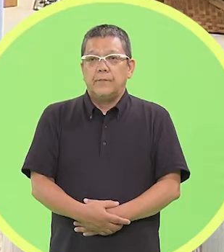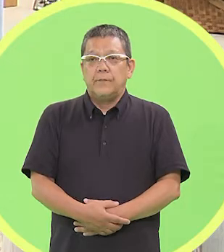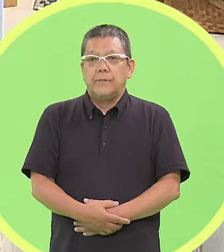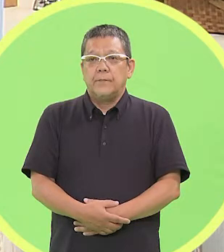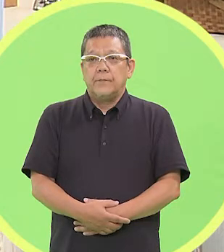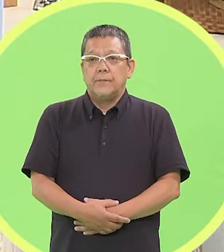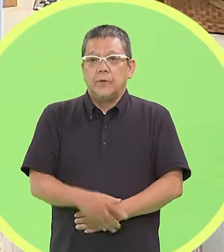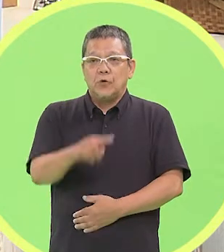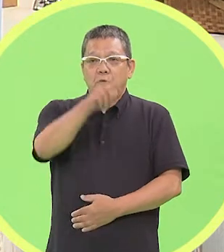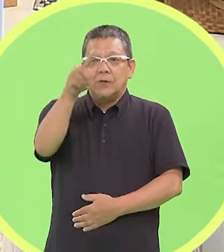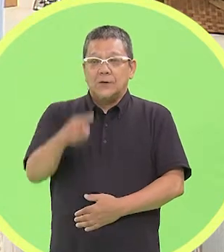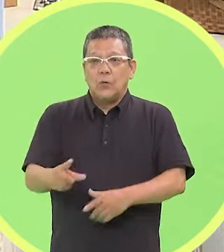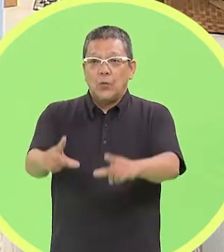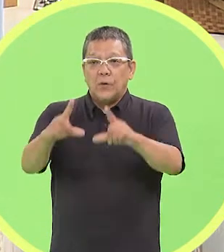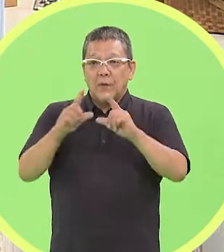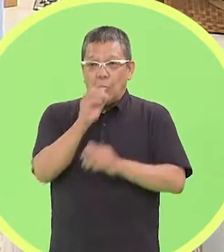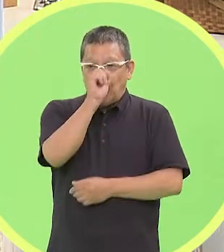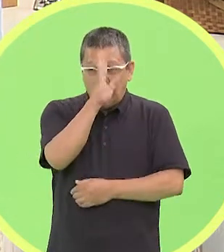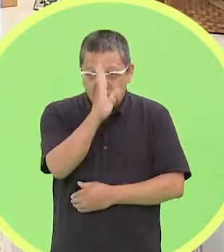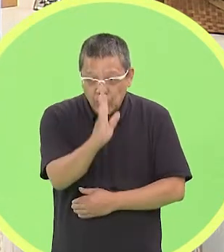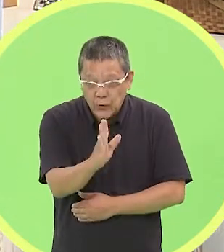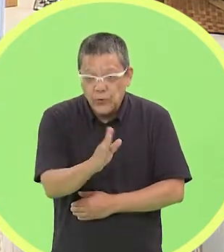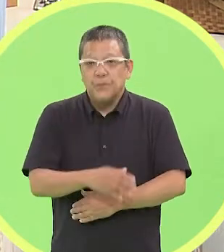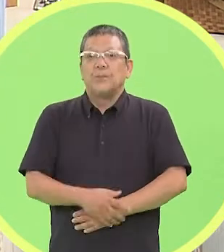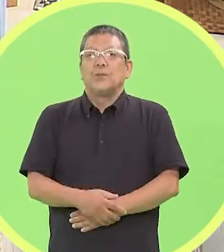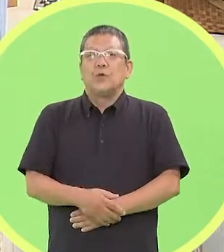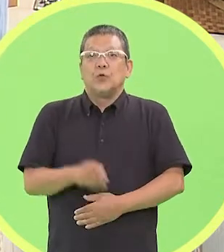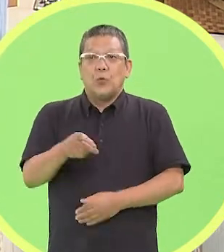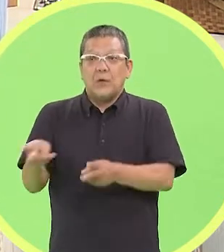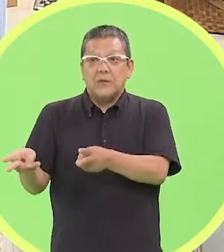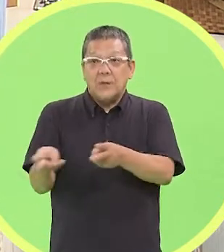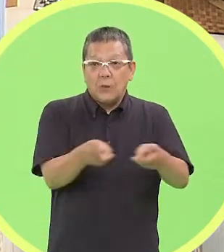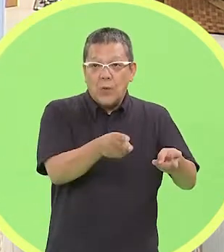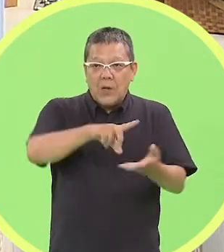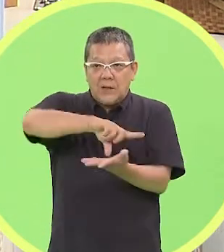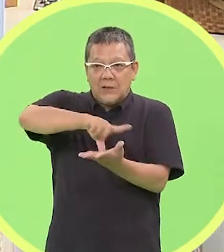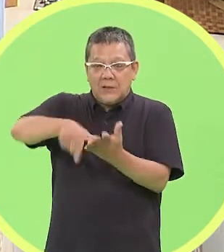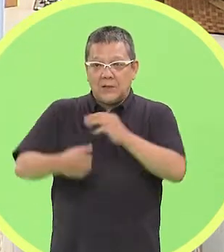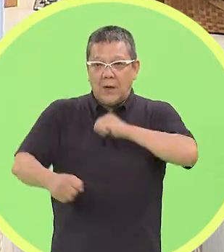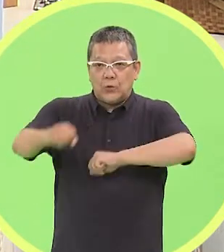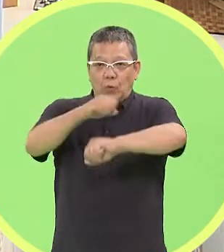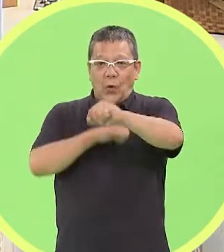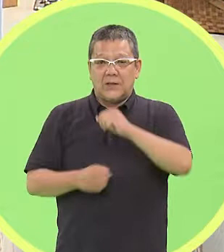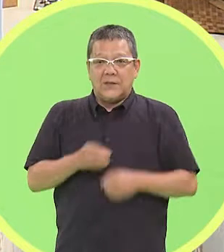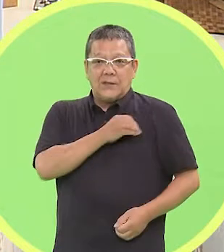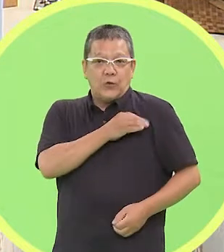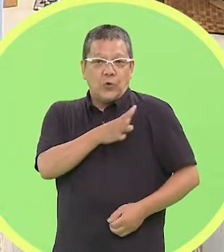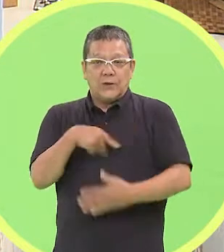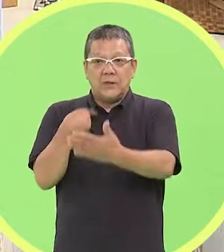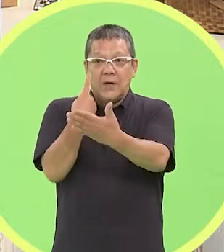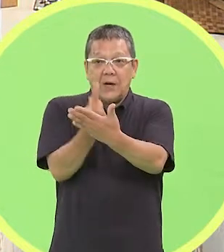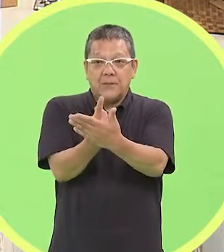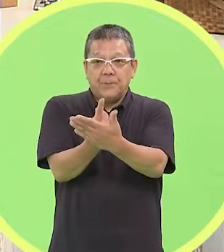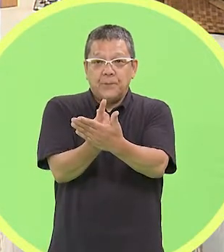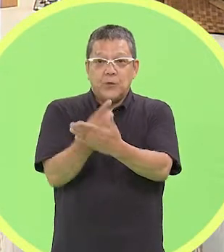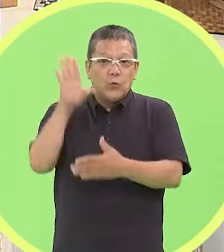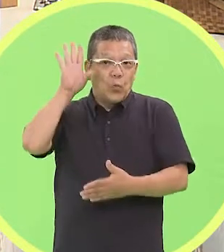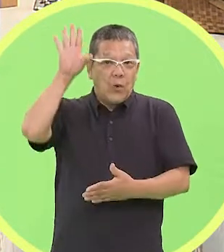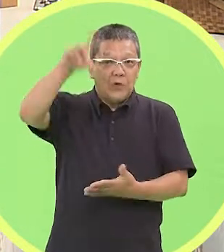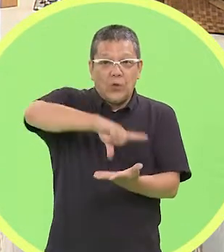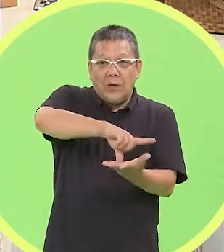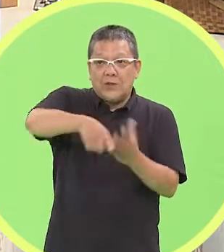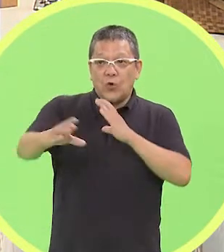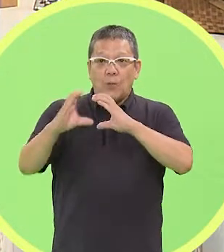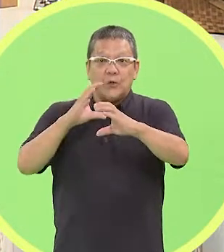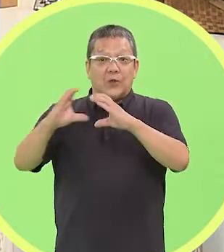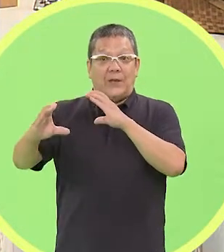小野さん、クイズの答えをお願いします。 この制度は地域活動に積極的に参加し、将来の